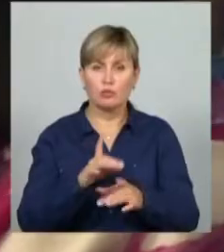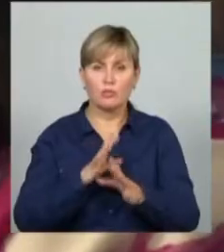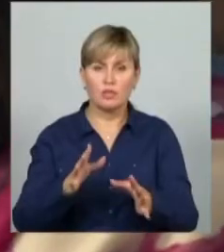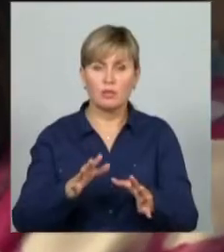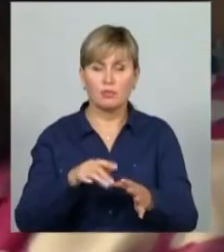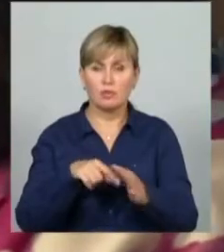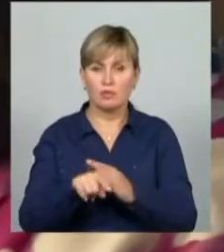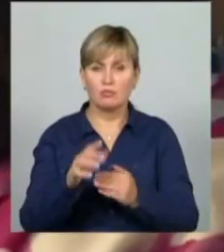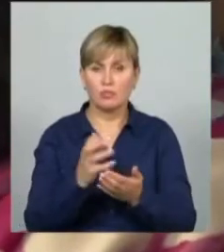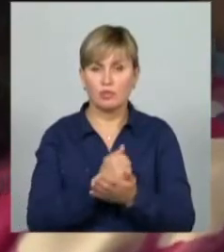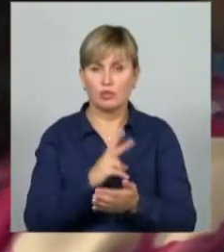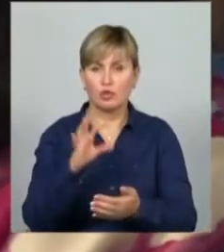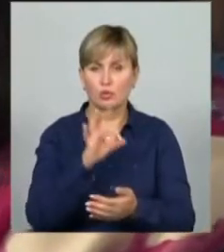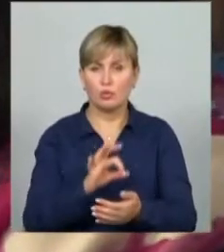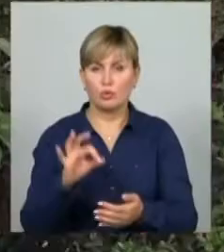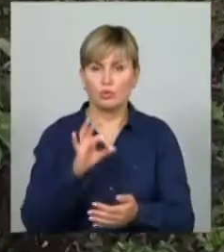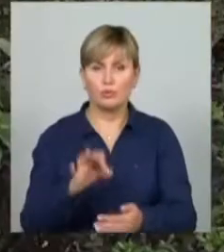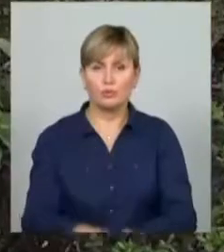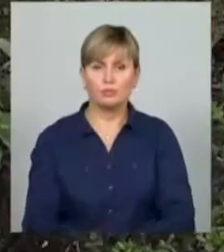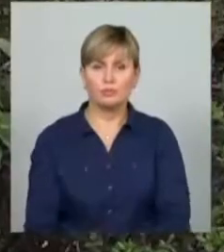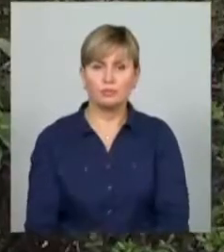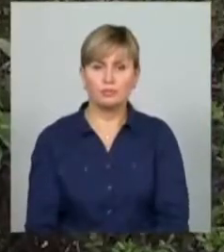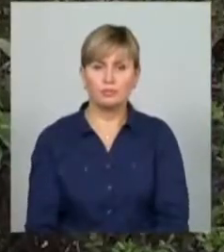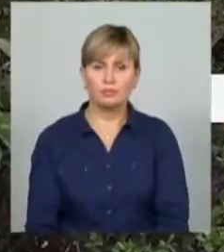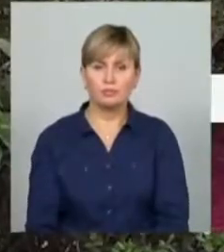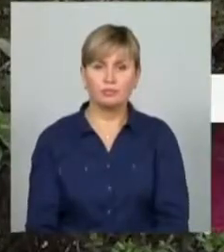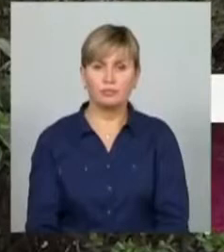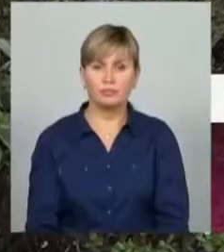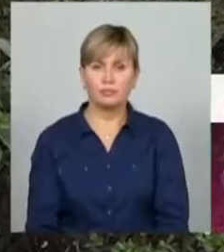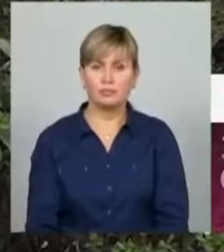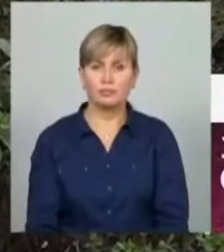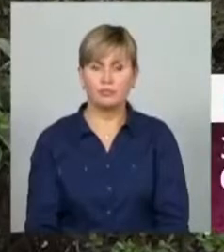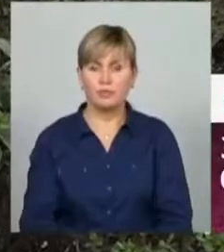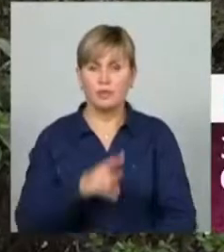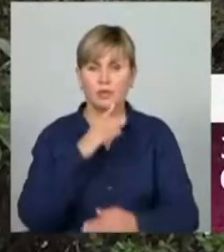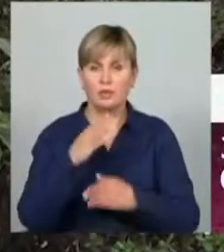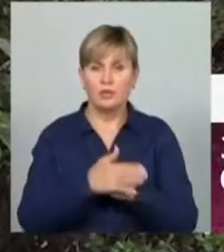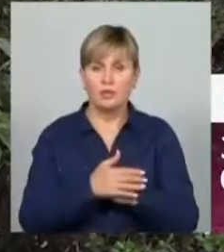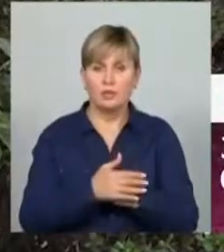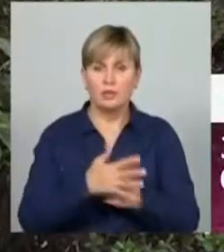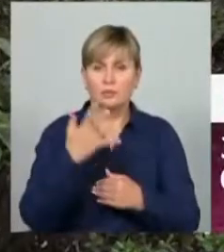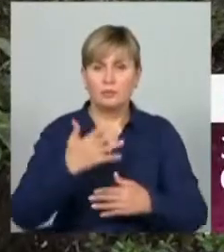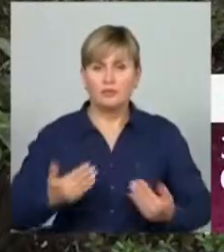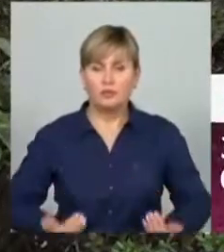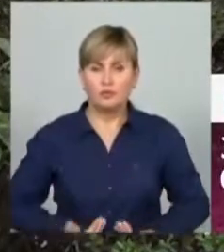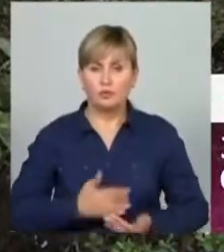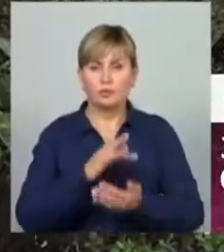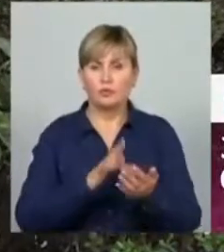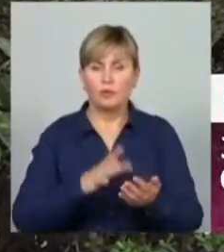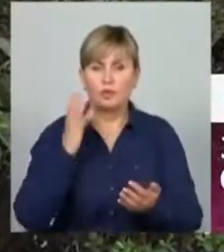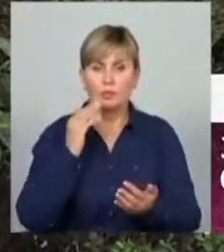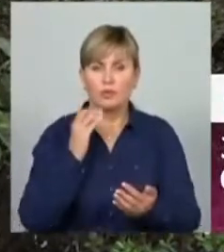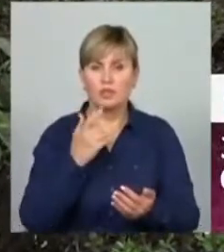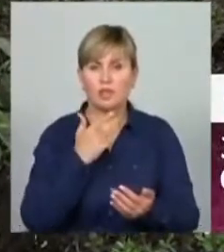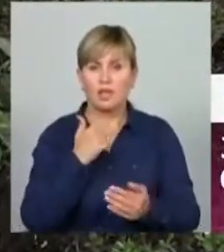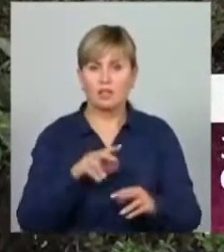вирус практически сводится к нулю. Было выявлено порядка 5 жителей города Алматы с